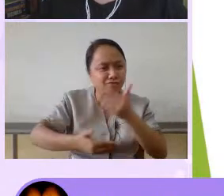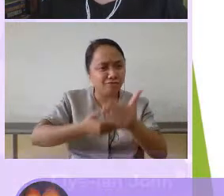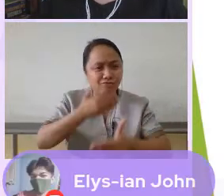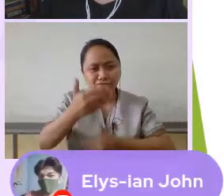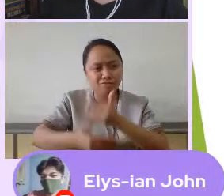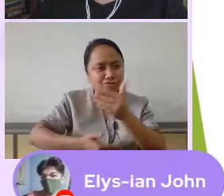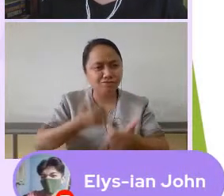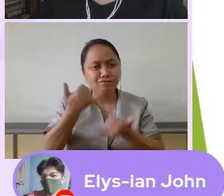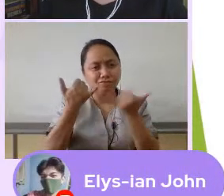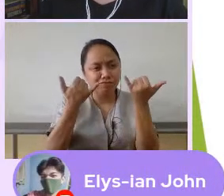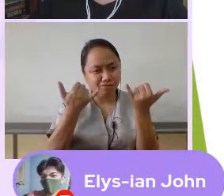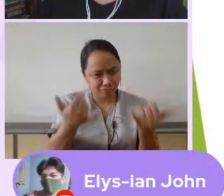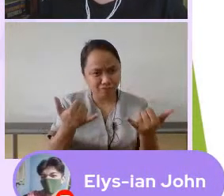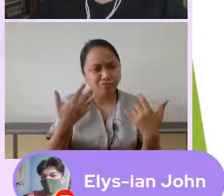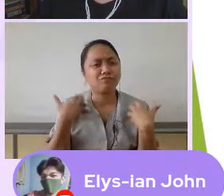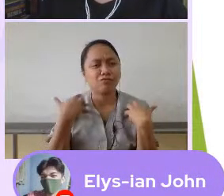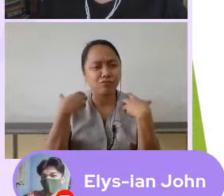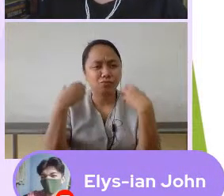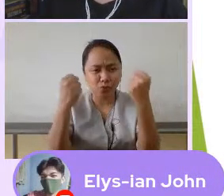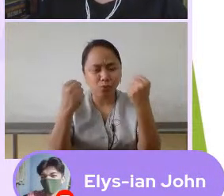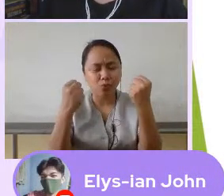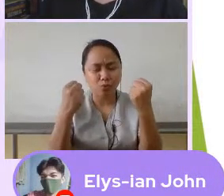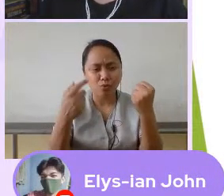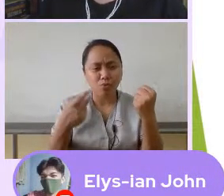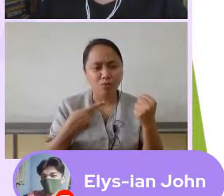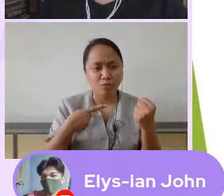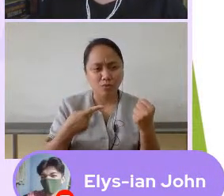talagang ating ipinapatupad ng